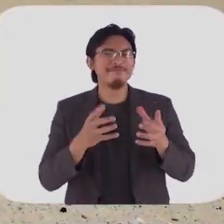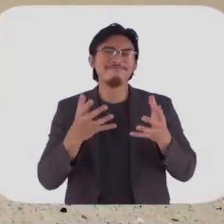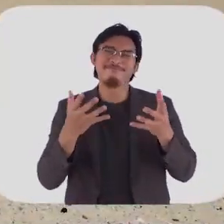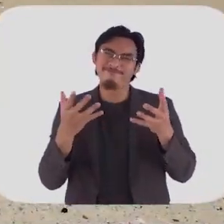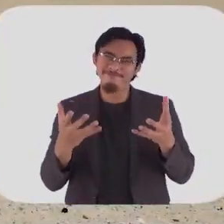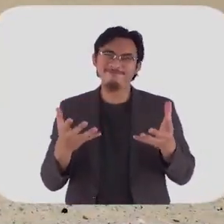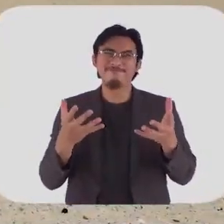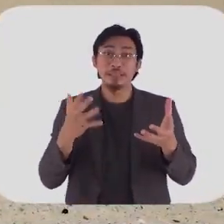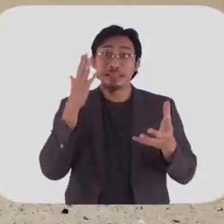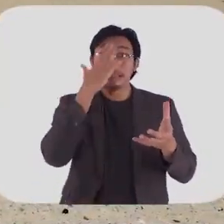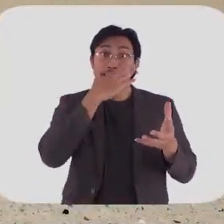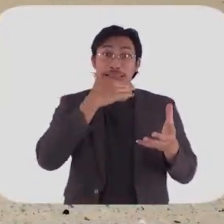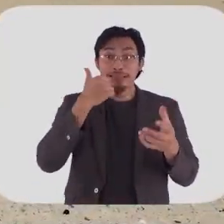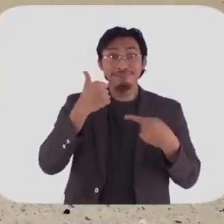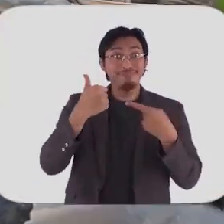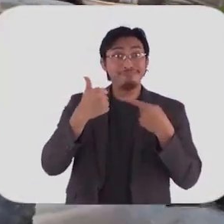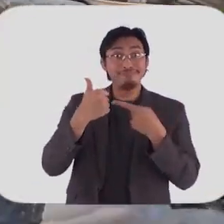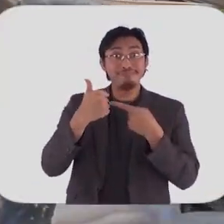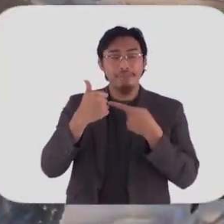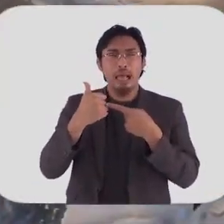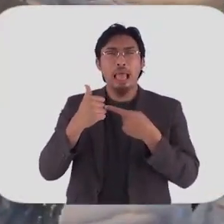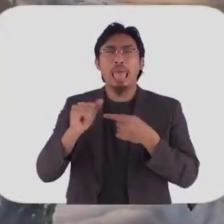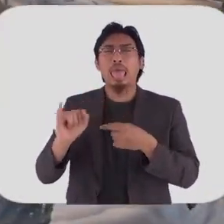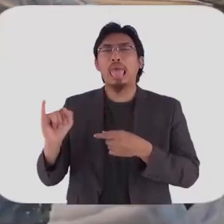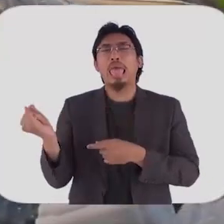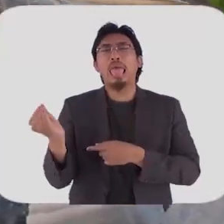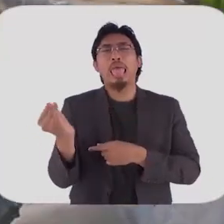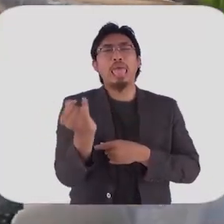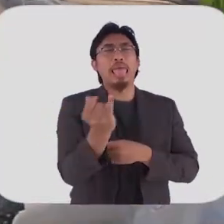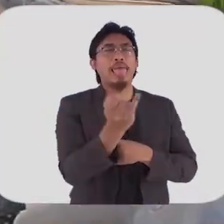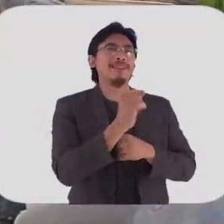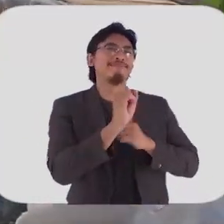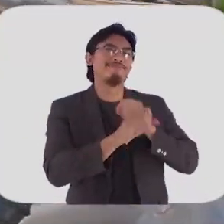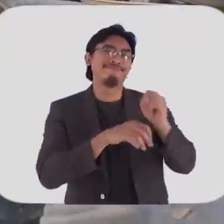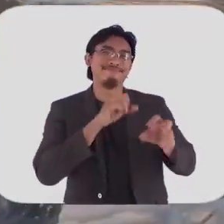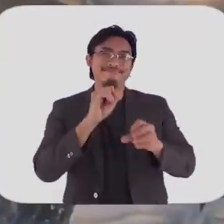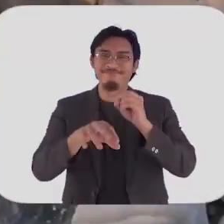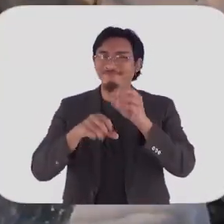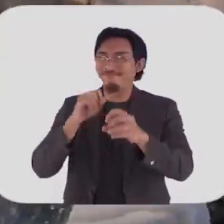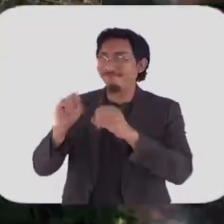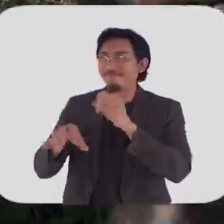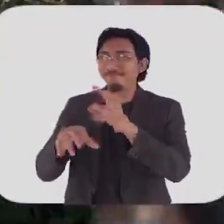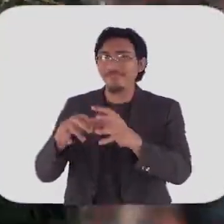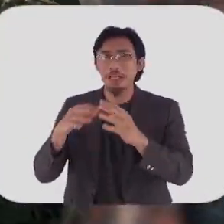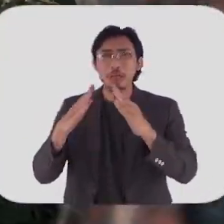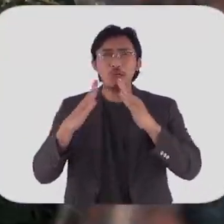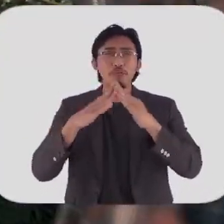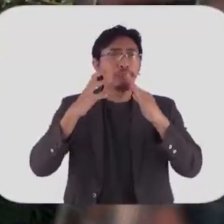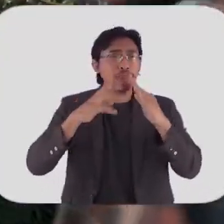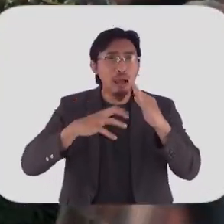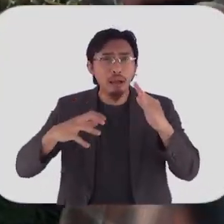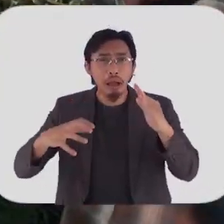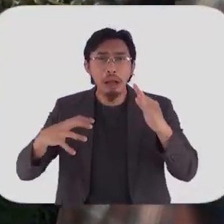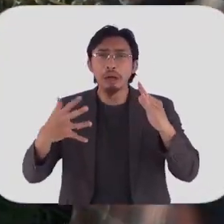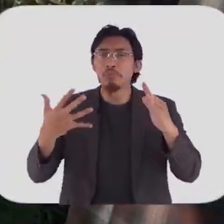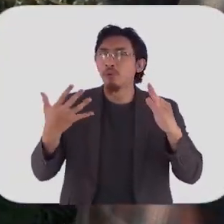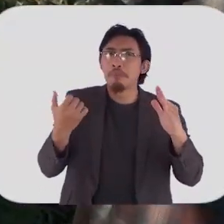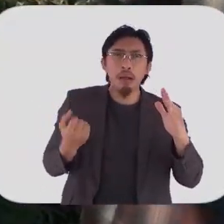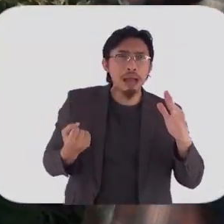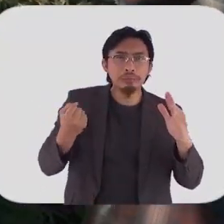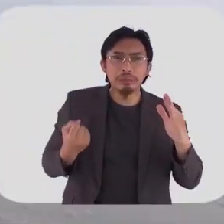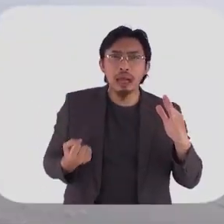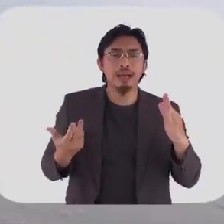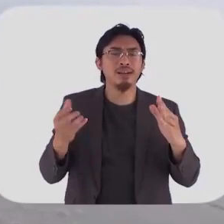Sayangnya, keindahan tersebut kerap tercemar dengan pemandangan tumpukan sampah, limbah rumah tangga,